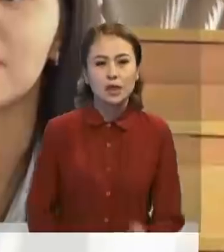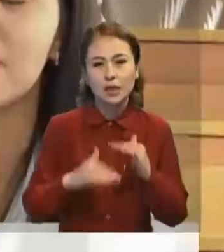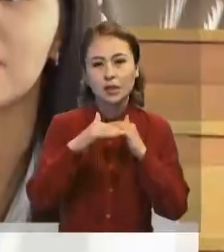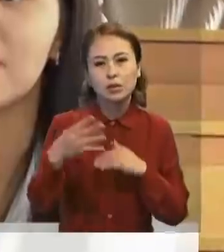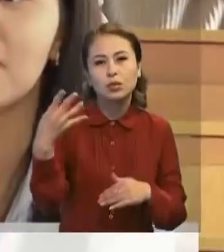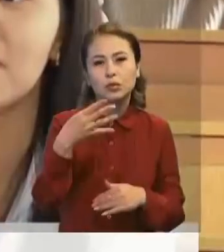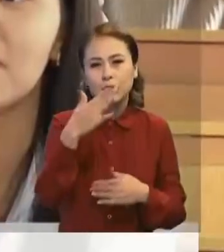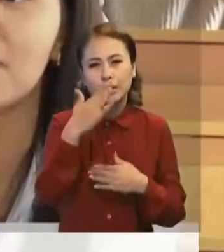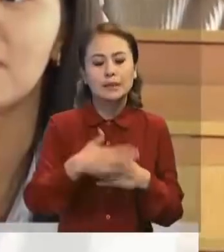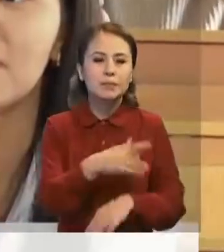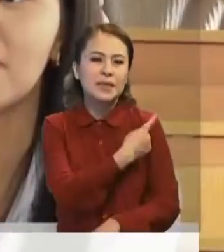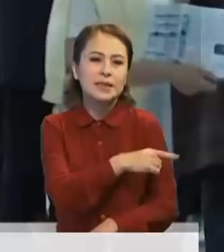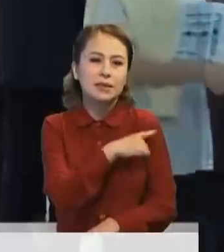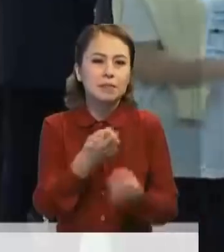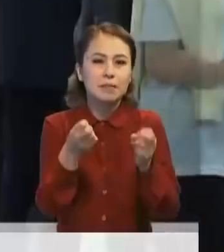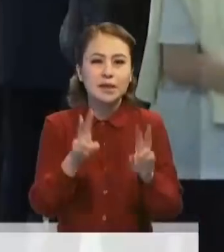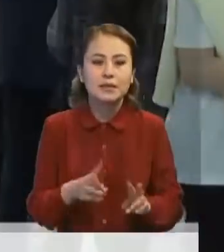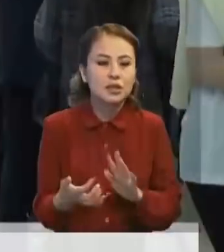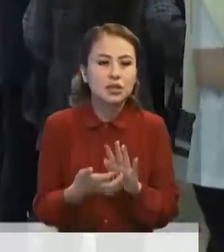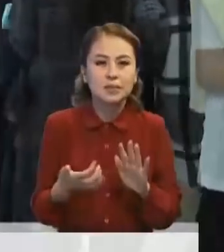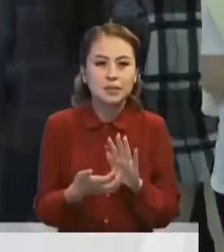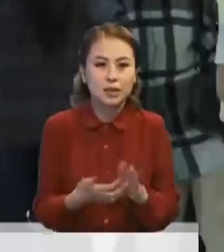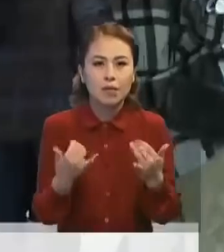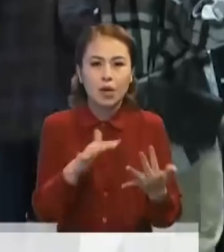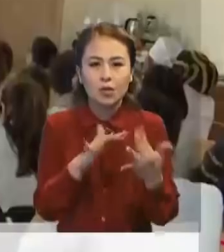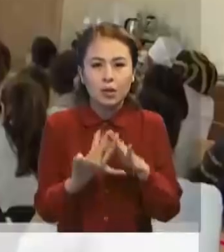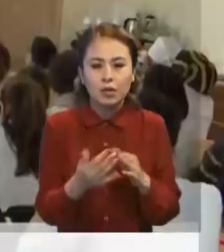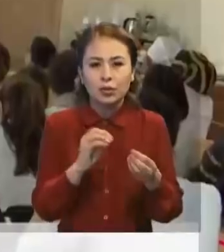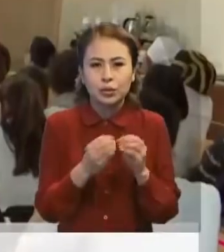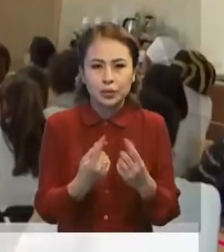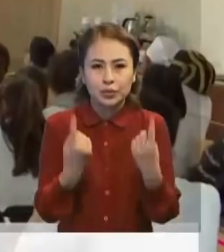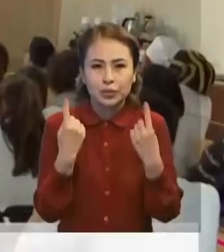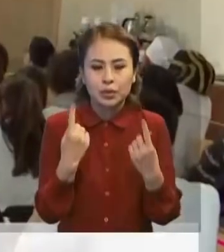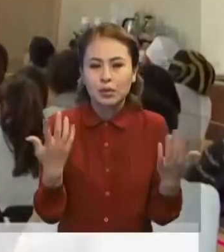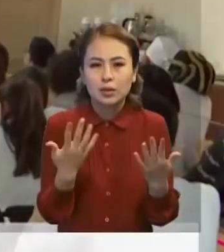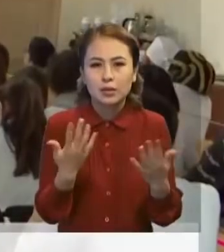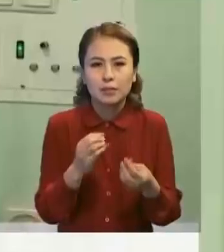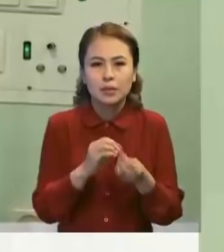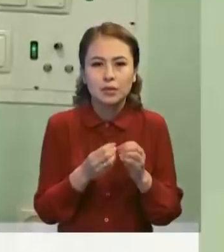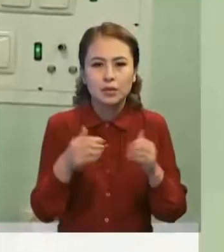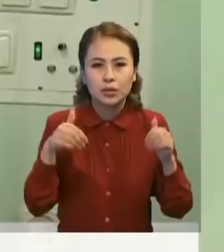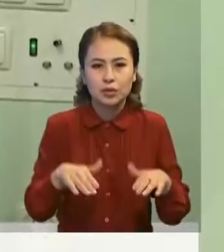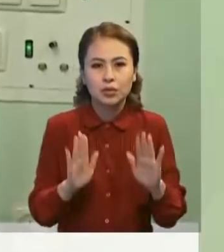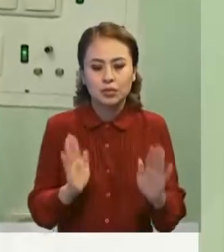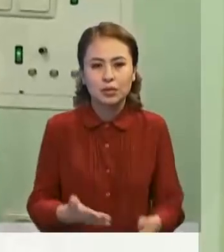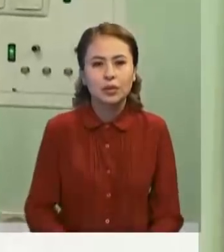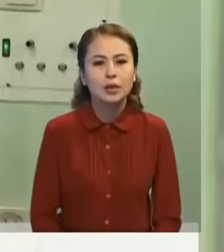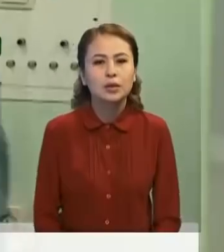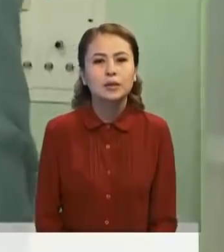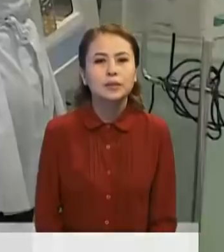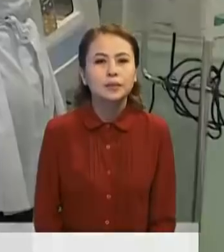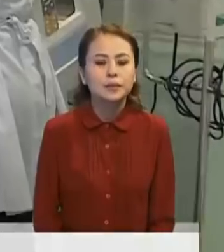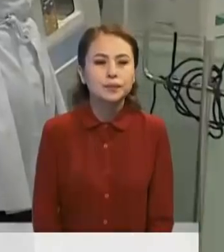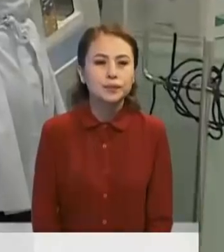Елде 4000-ға тарта медицина маманы жетіспейді. Әсіресе ауылдарда ахуал күрделі. Кадр мәселесі қалай шешіледі?